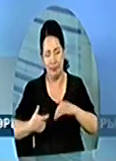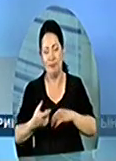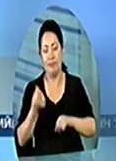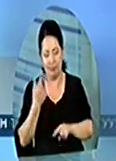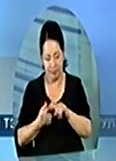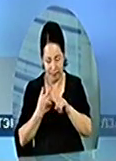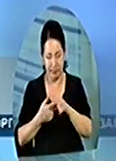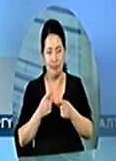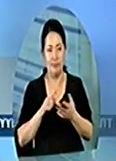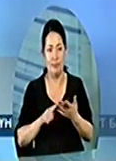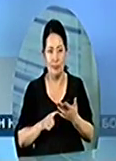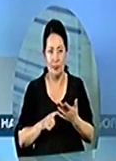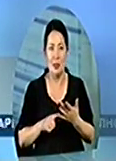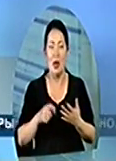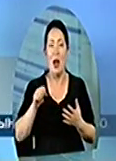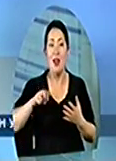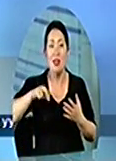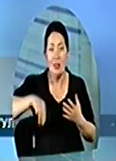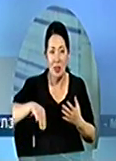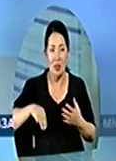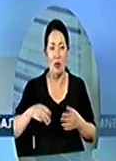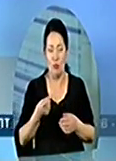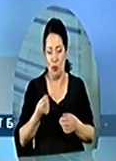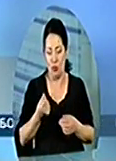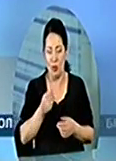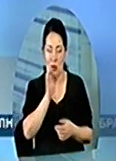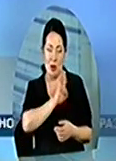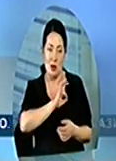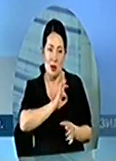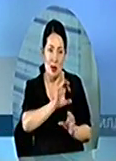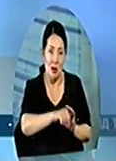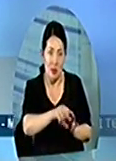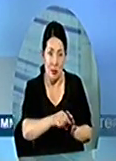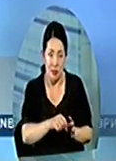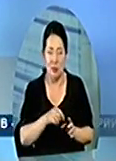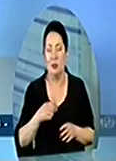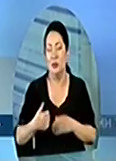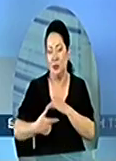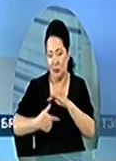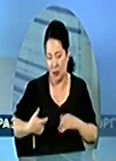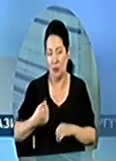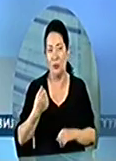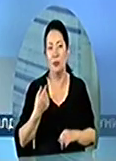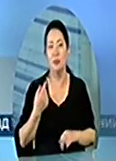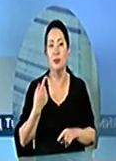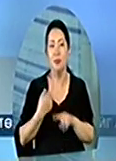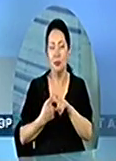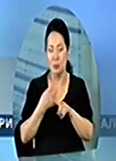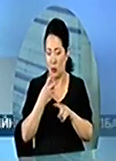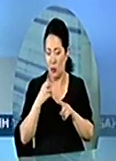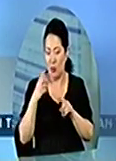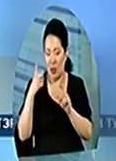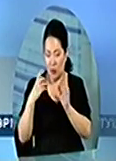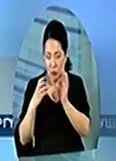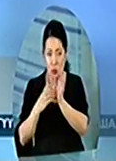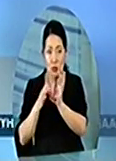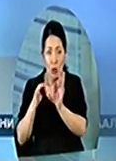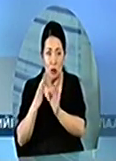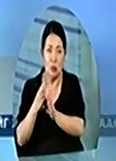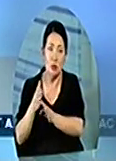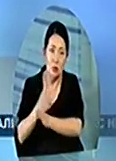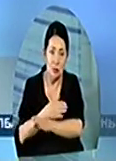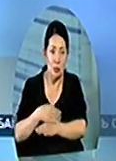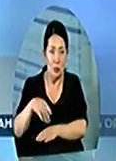бол 2.5% өнөөдөр ашигтмалтмал ашигласны татвар бол төлдөг байж байгаа. Энэ нь нэг бол 2019 оноос бусад